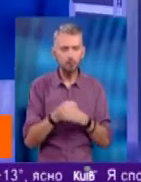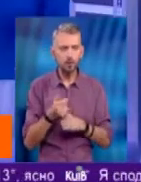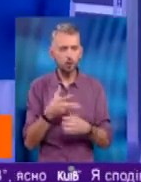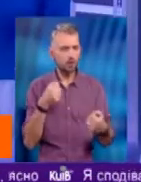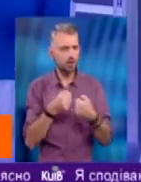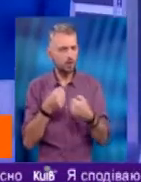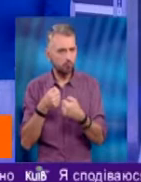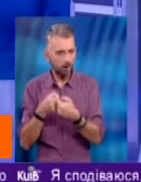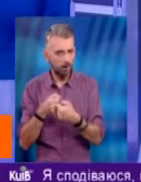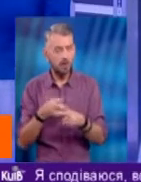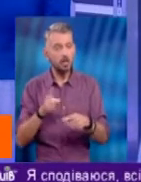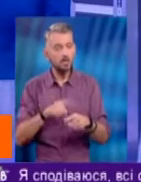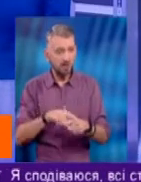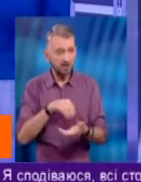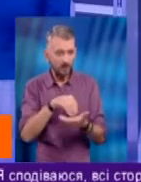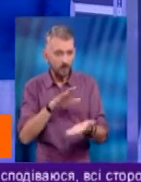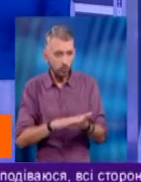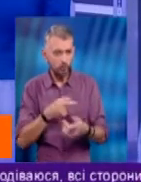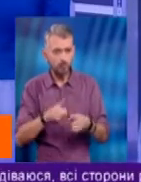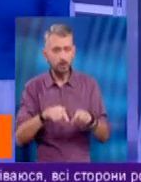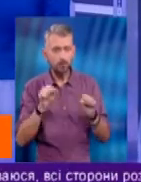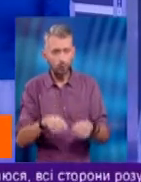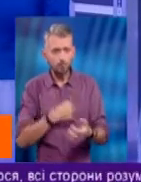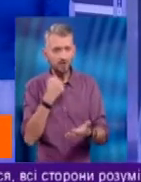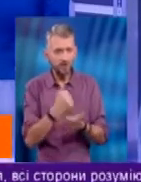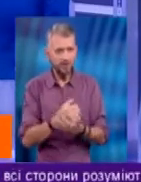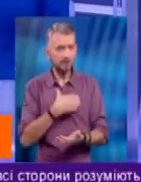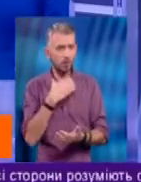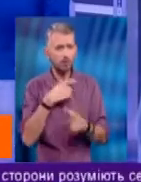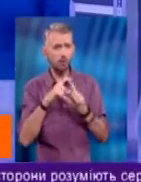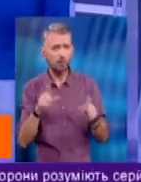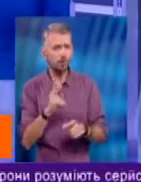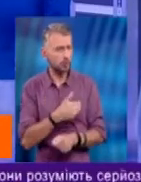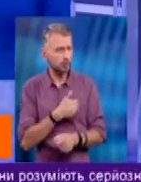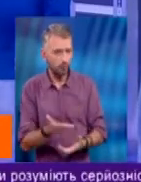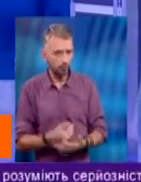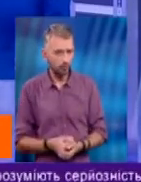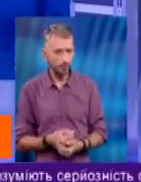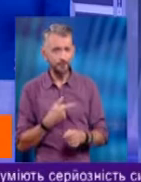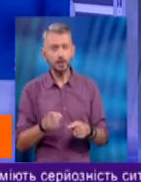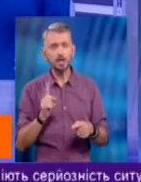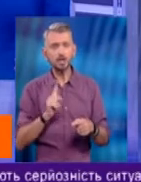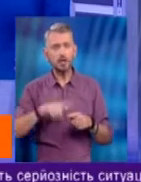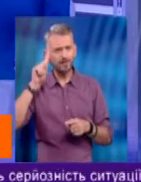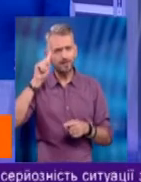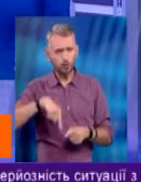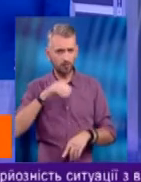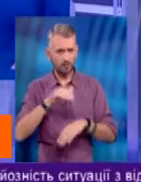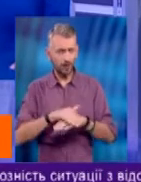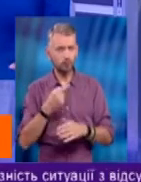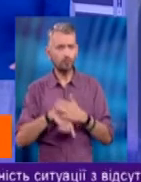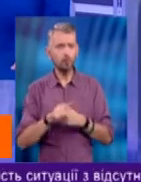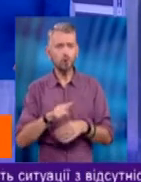ДТП. І це зафіксовано, це можуть підтвердити і страхові компанії, і хто завгодно. І це відомий факт, тому